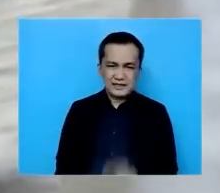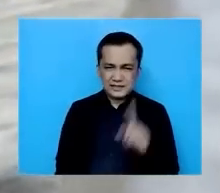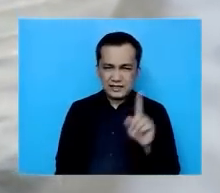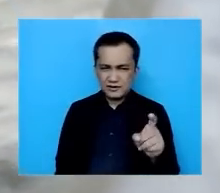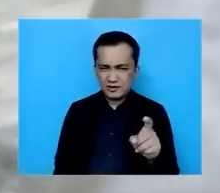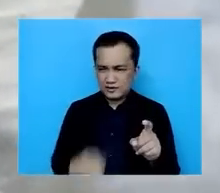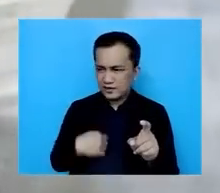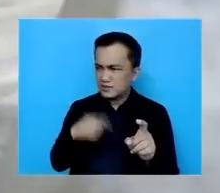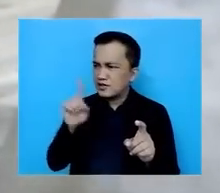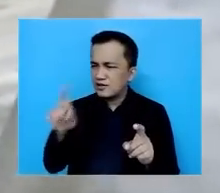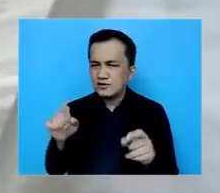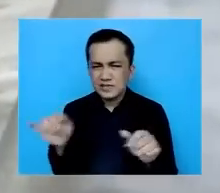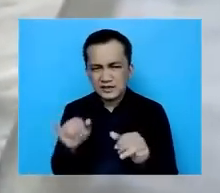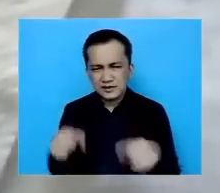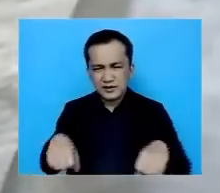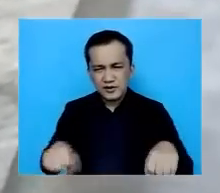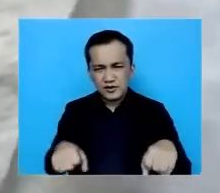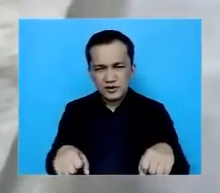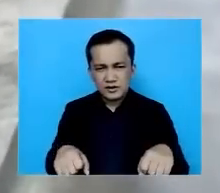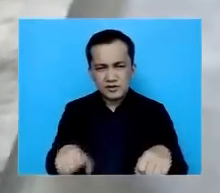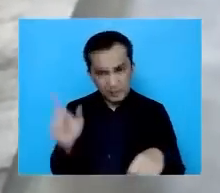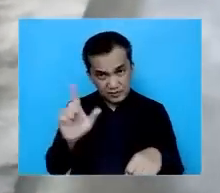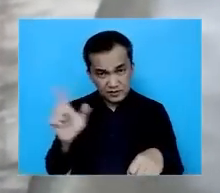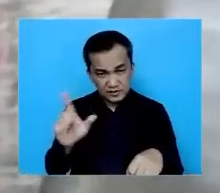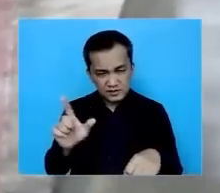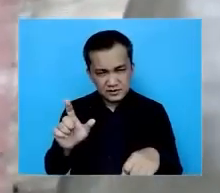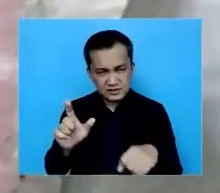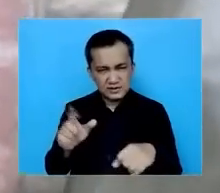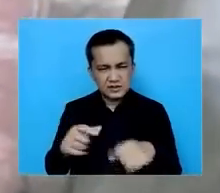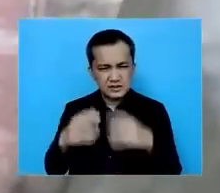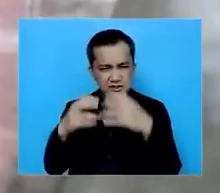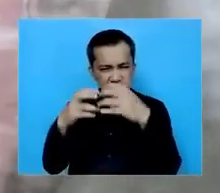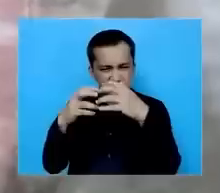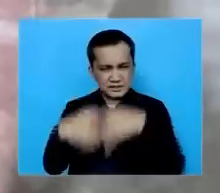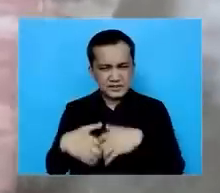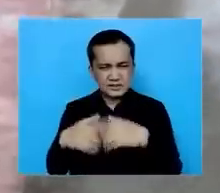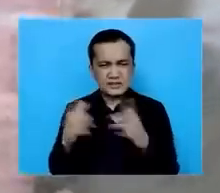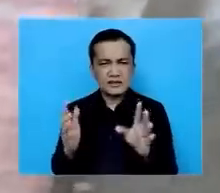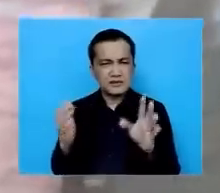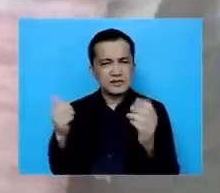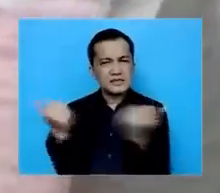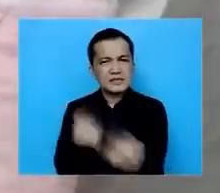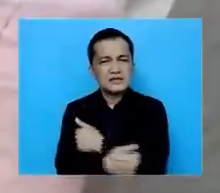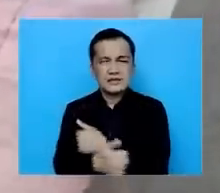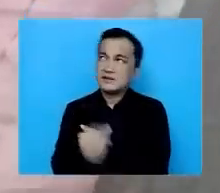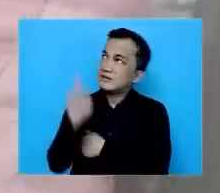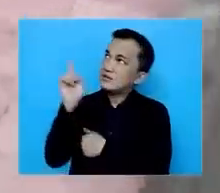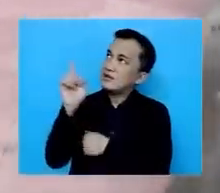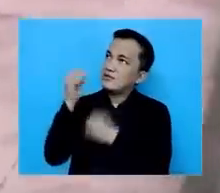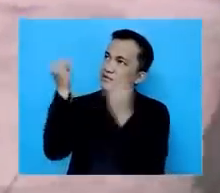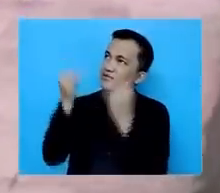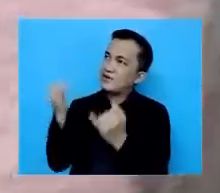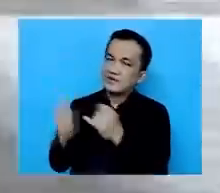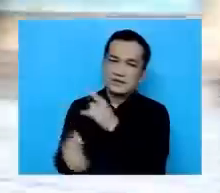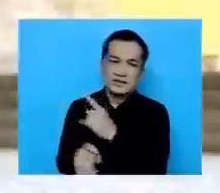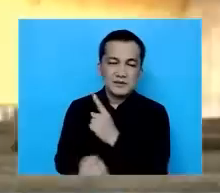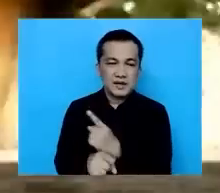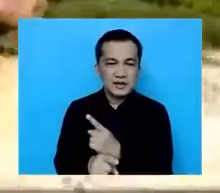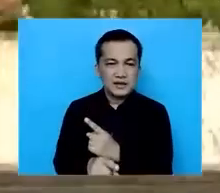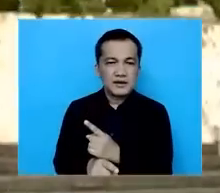ay, oras na ba para gibain o palitan itong monumentong to? Diba? Oo nga.